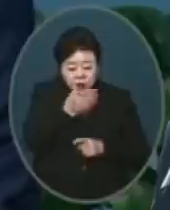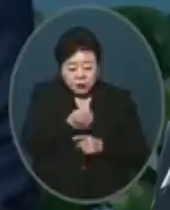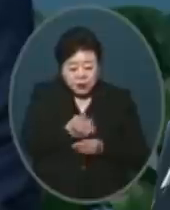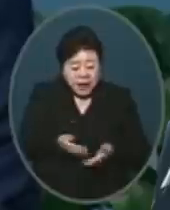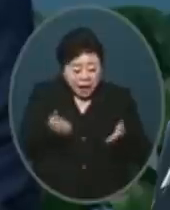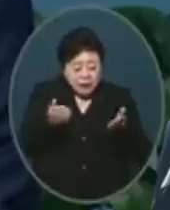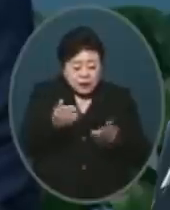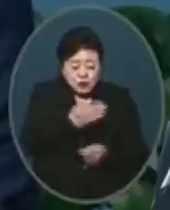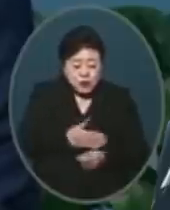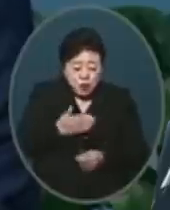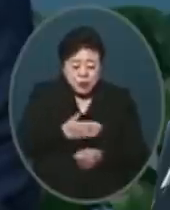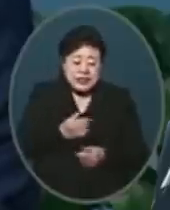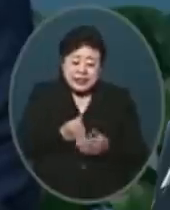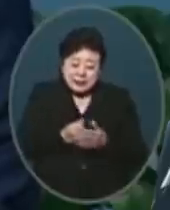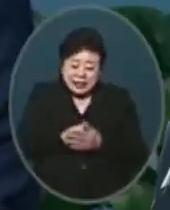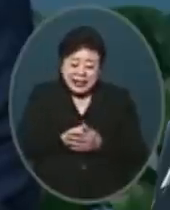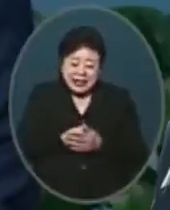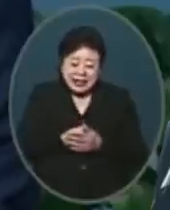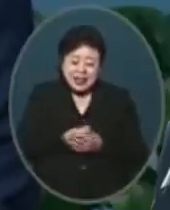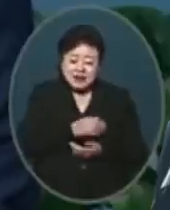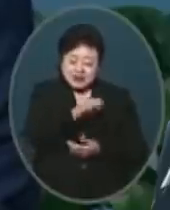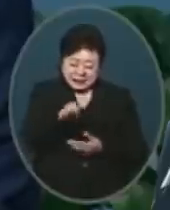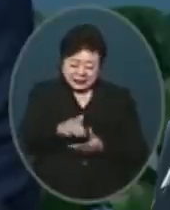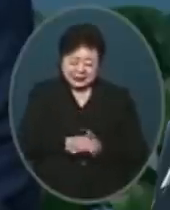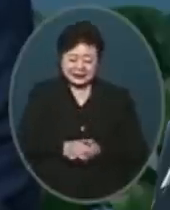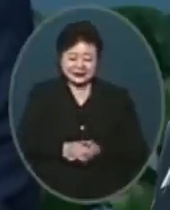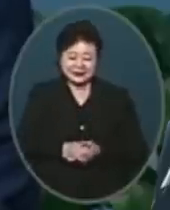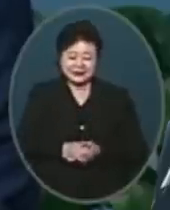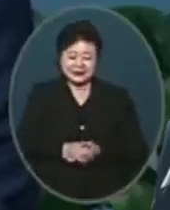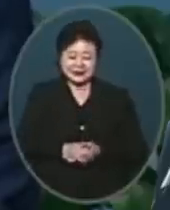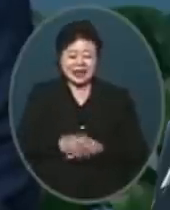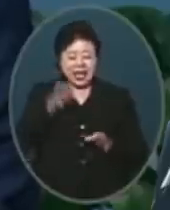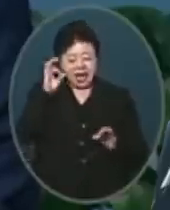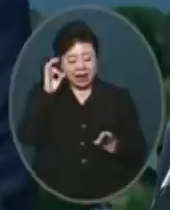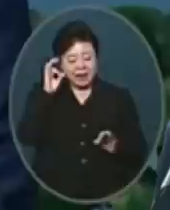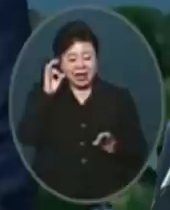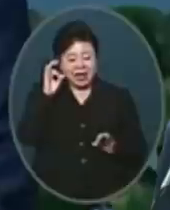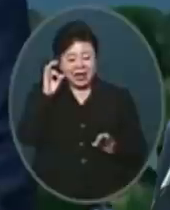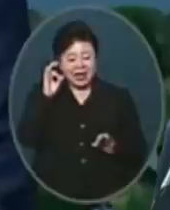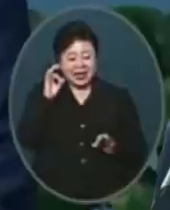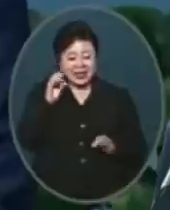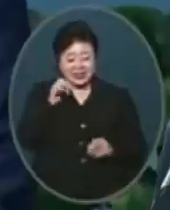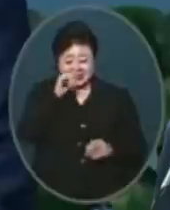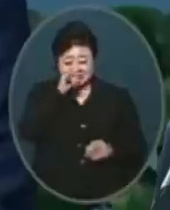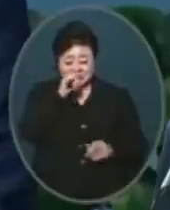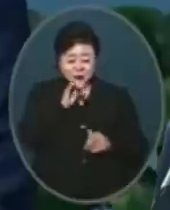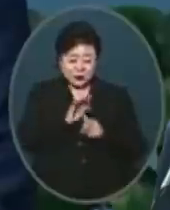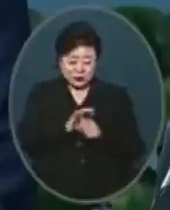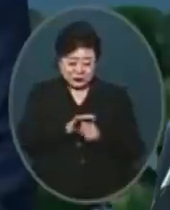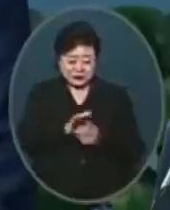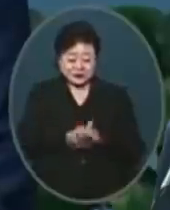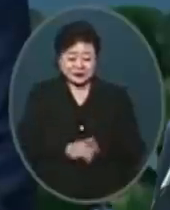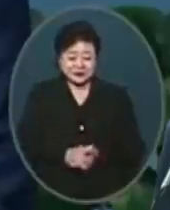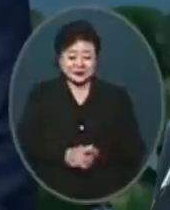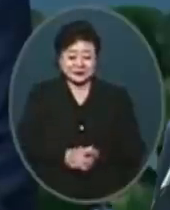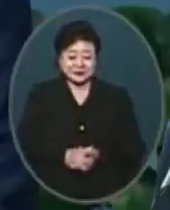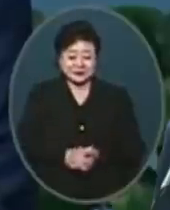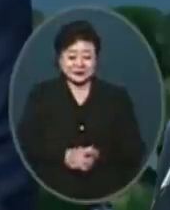보배함이 우리 몸인데 우리를 가만히 둘 택이 없습니다.